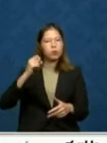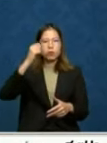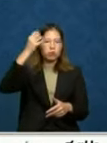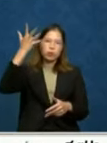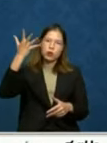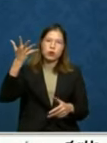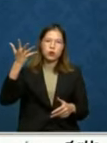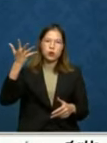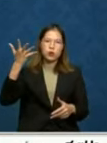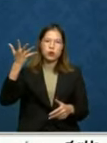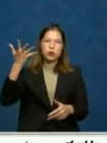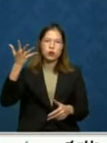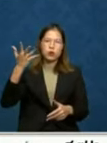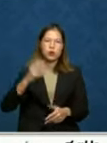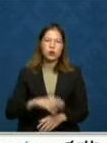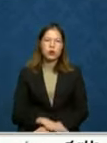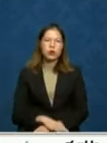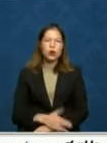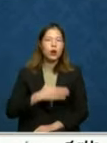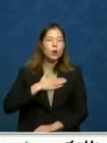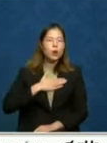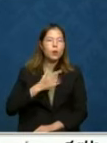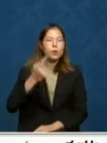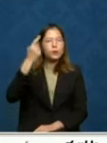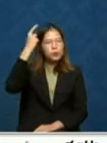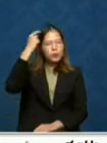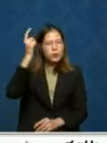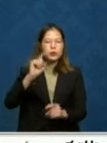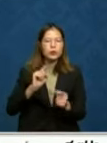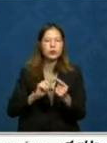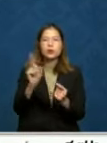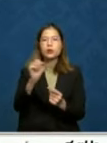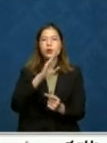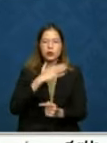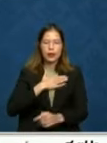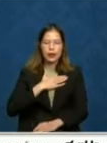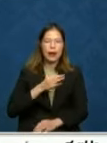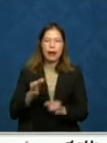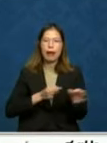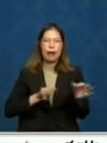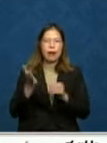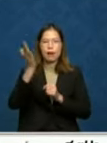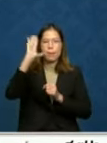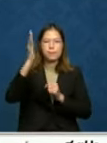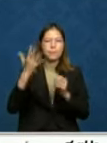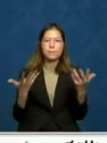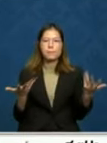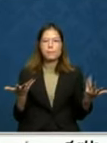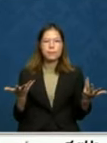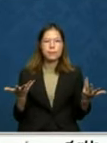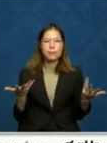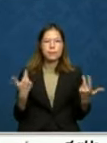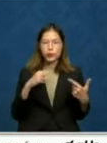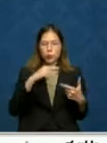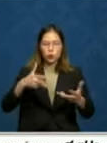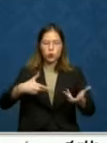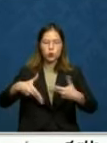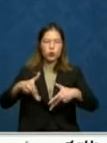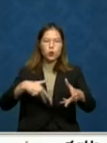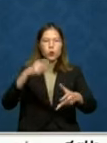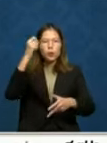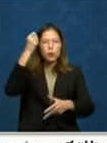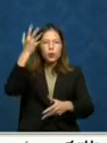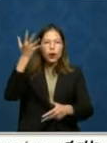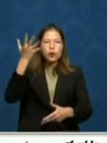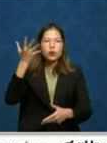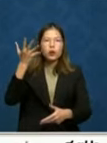ใจผมคิดว่าถ้าไม่พูดเรื่องนี้ให้ผู้ที่ไม่เข้าใจตรง